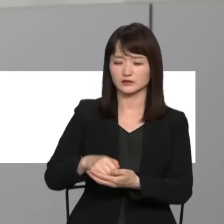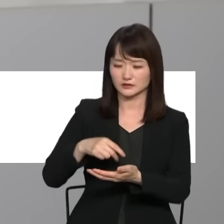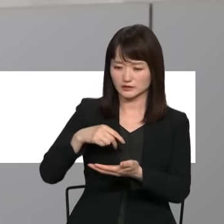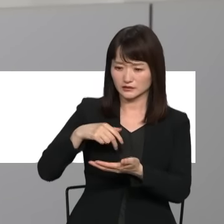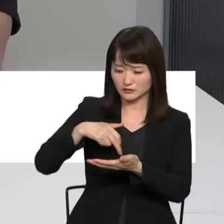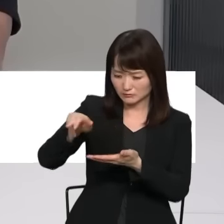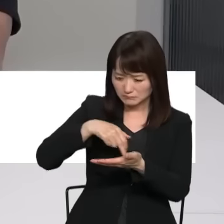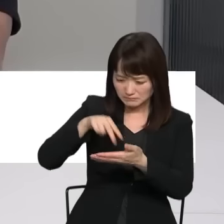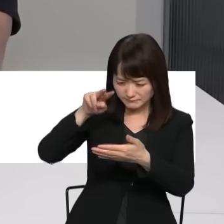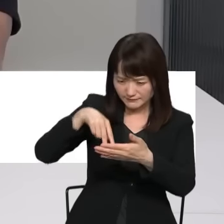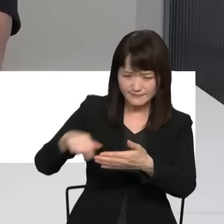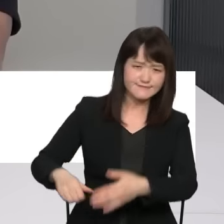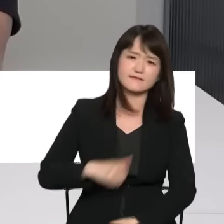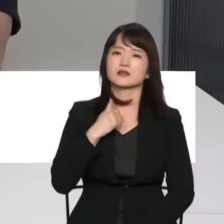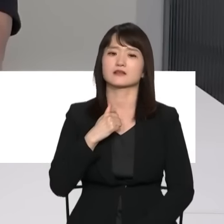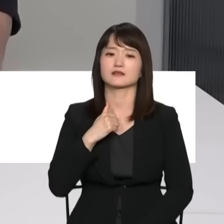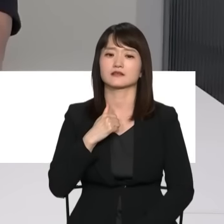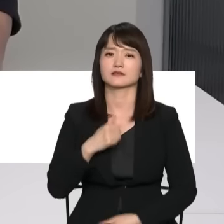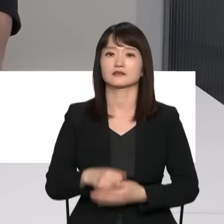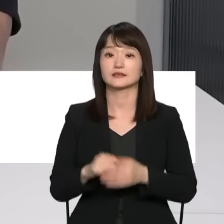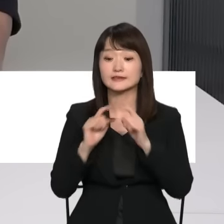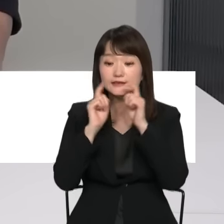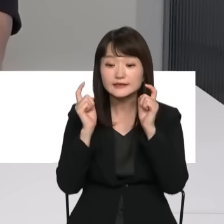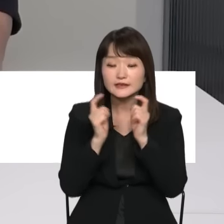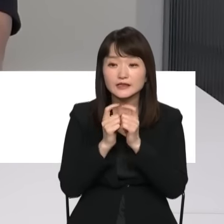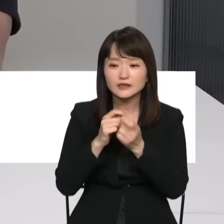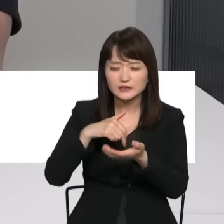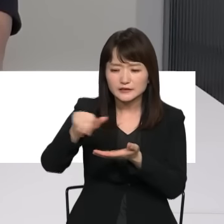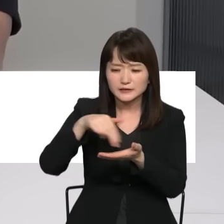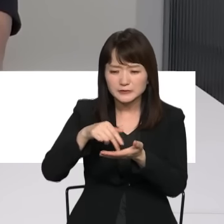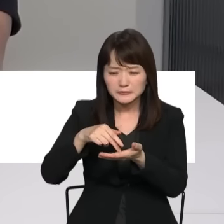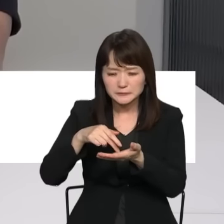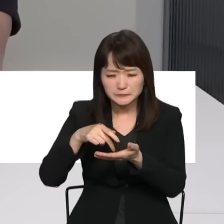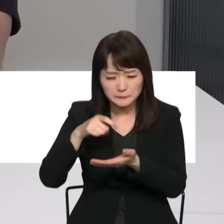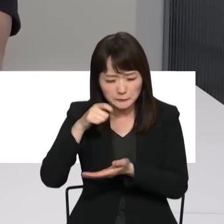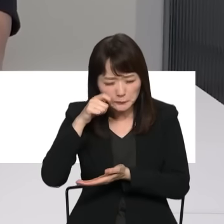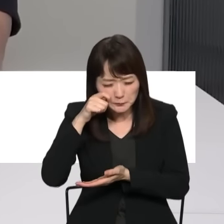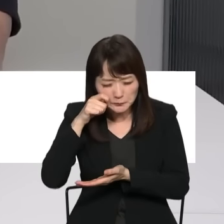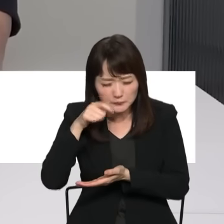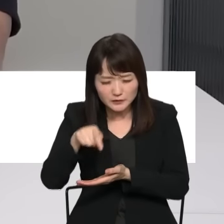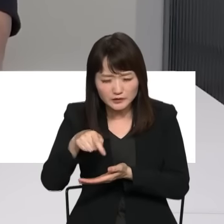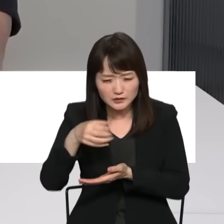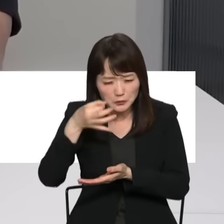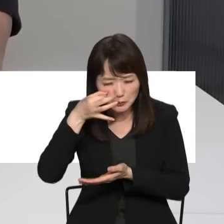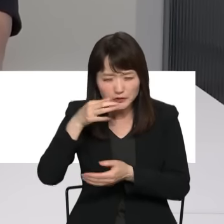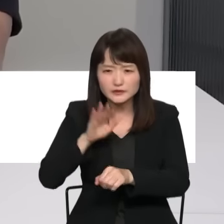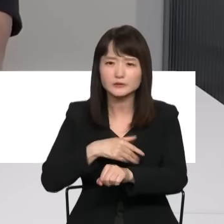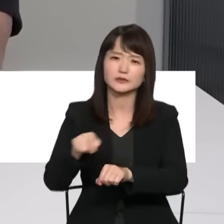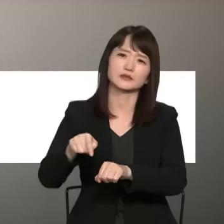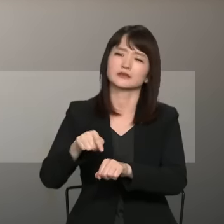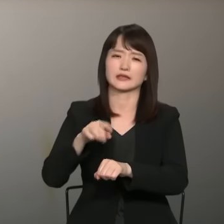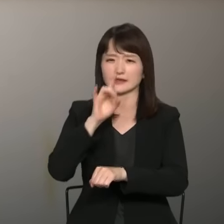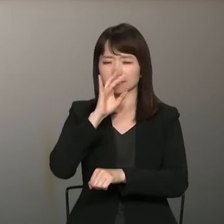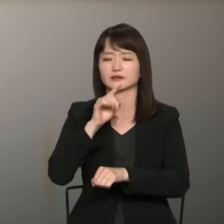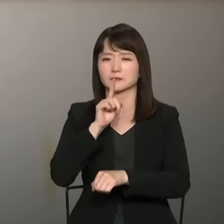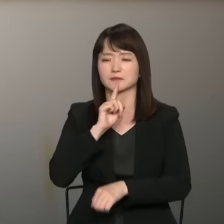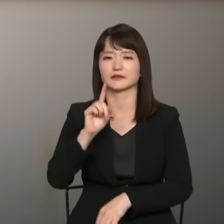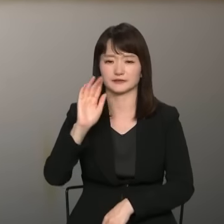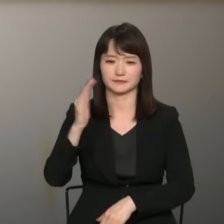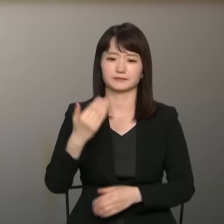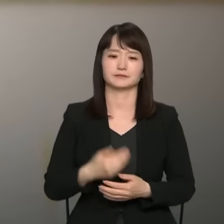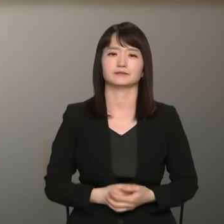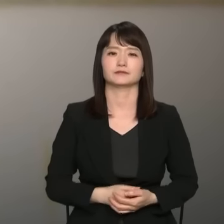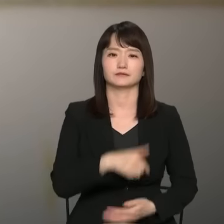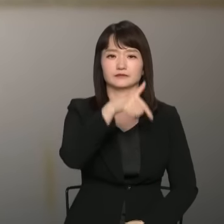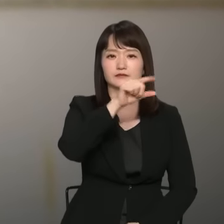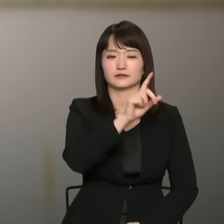나서 개인 간의 대화를 훔쳐본 건 잘못이지만 이거는 짚고 넘어가야겠다라고 제가. 강